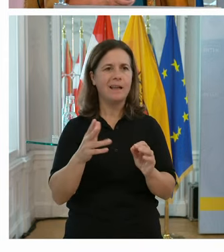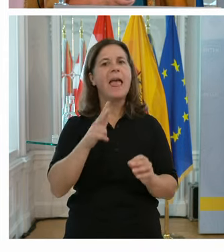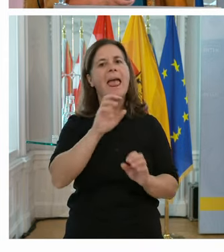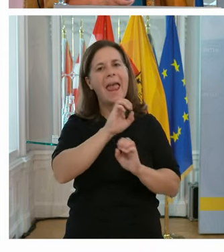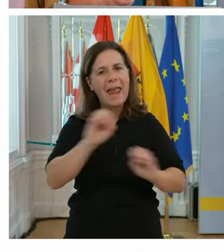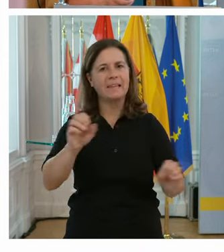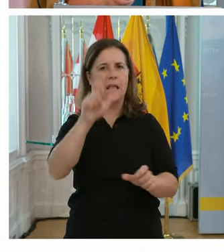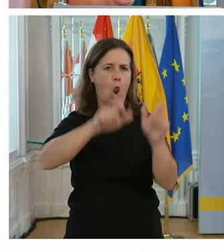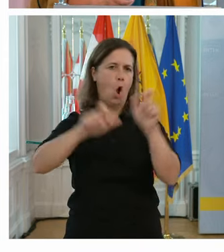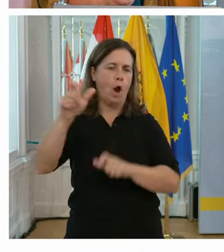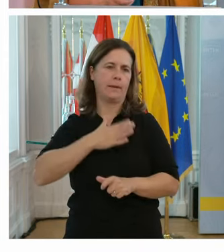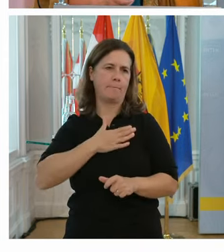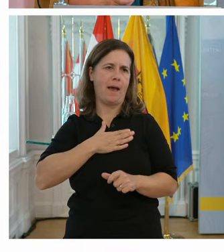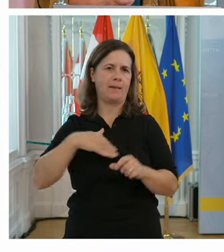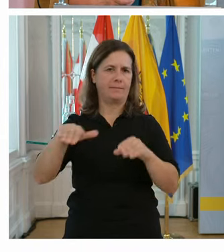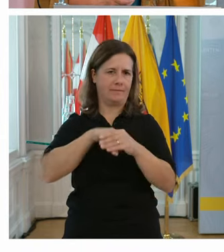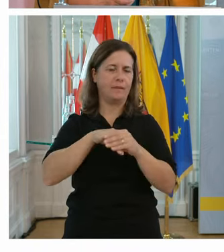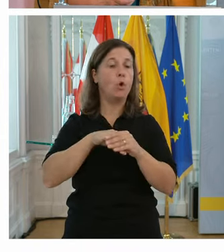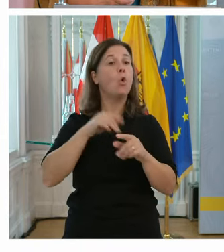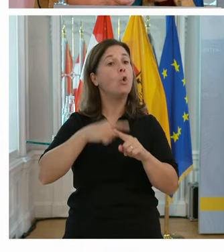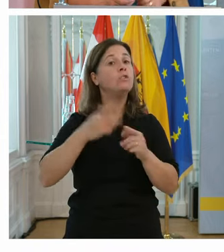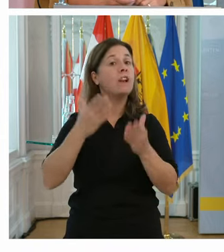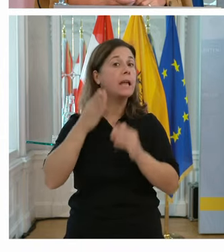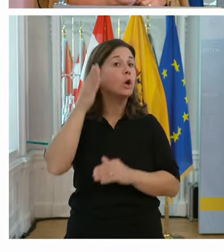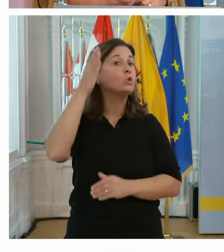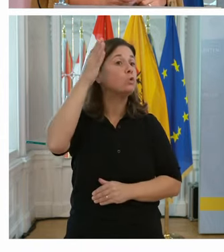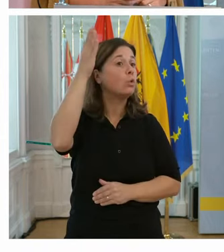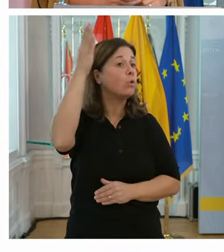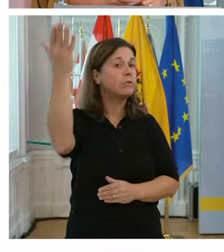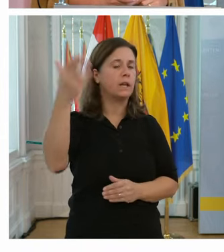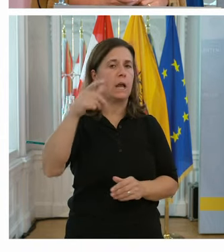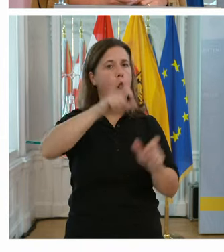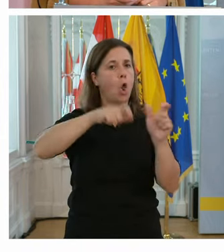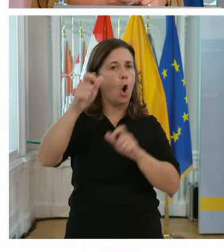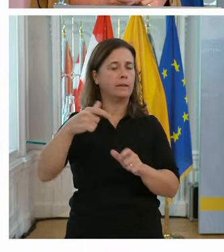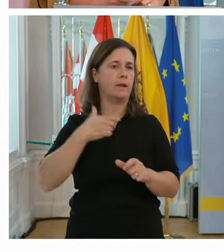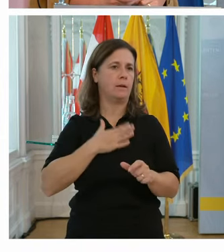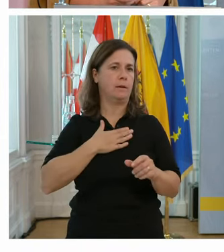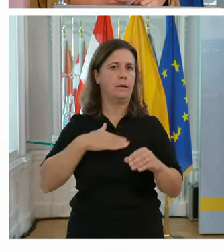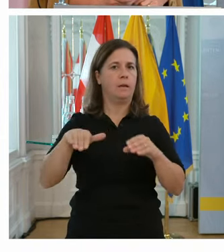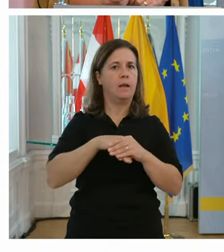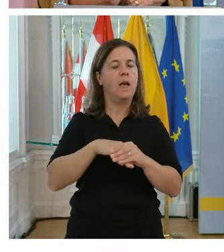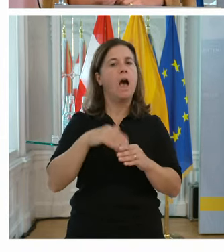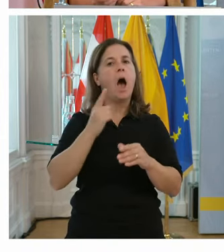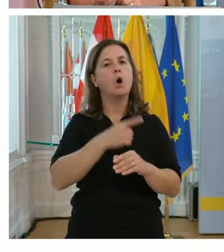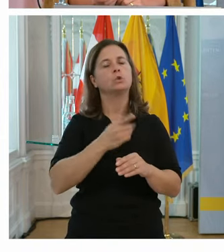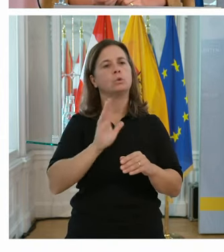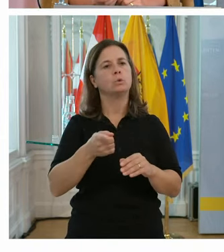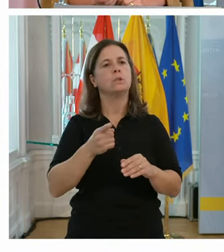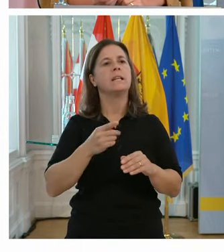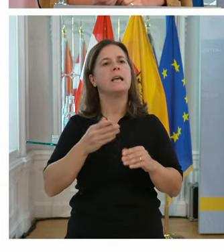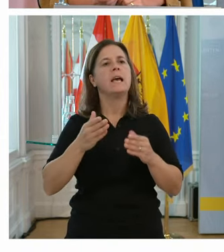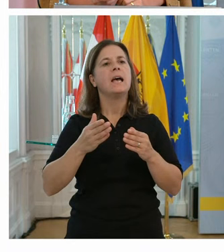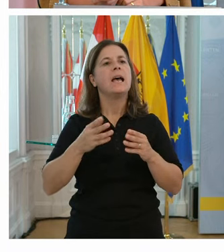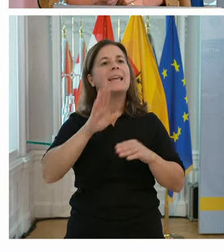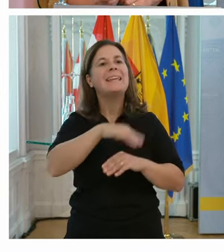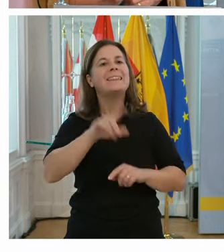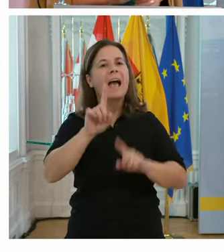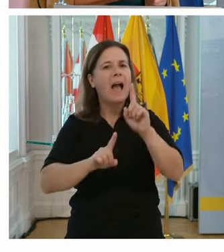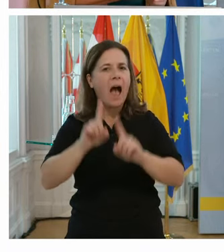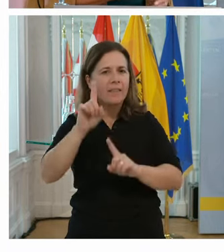dem Unternehmen und vielleicht zukünftige Leute aus dem Unternehmen, nämlich aus unserem Science Minis Lab im